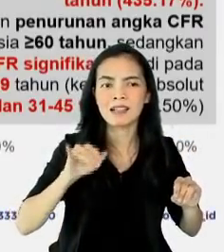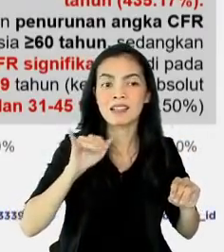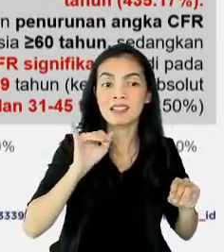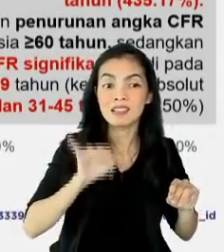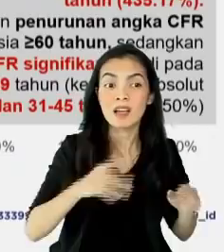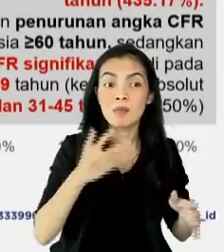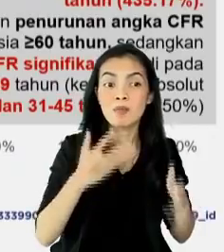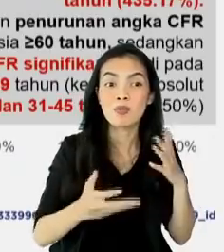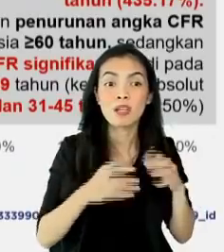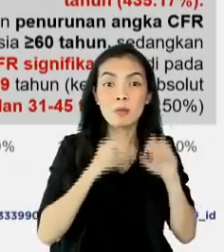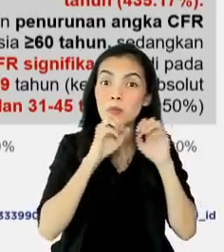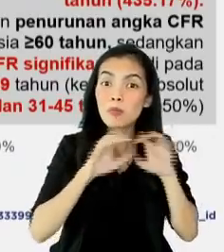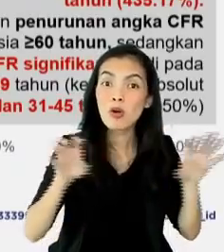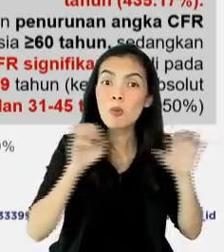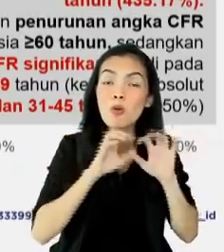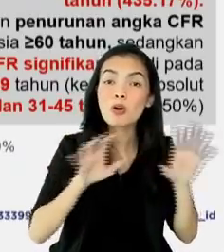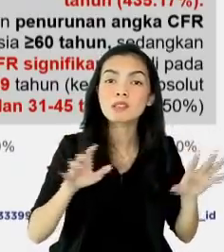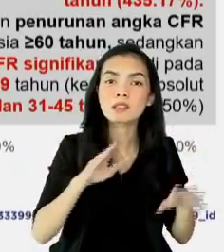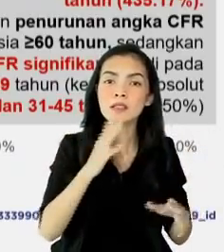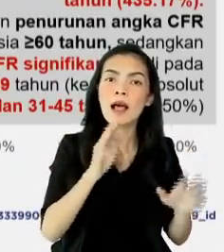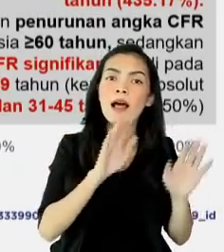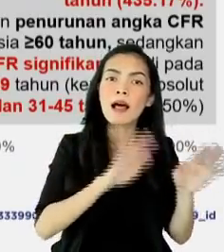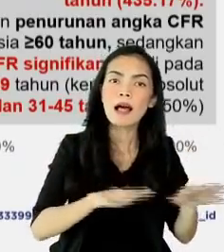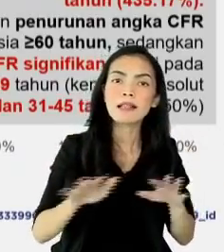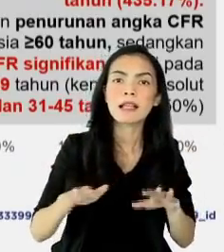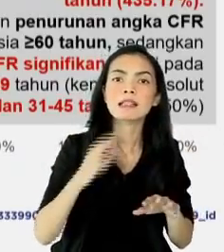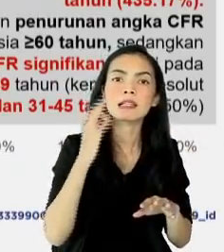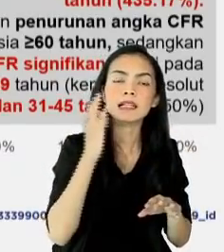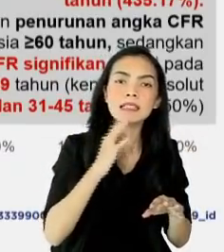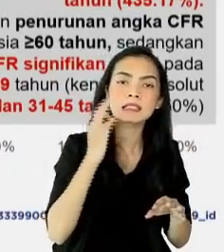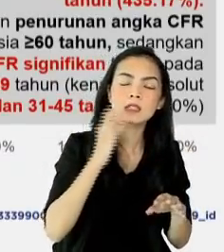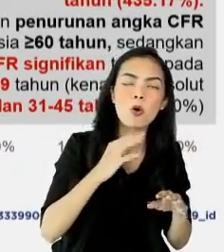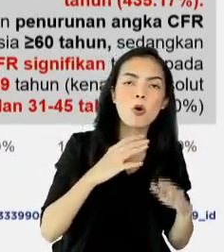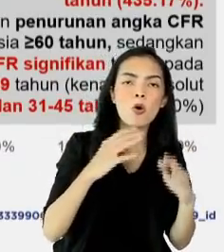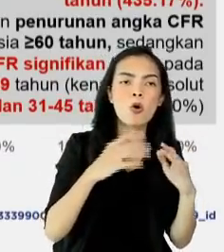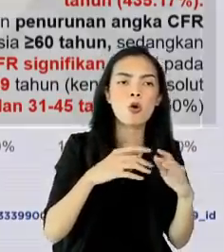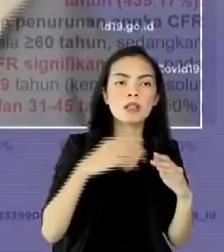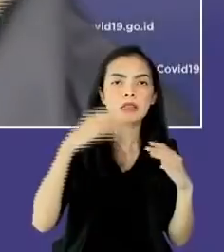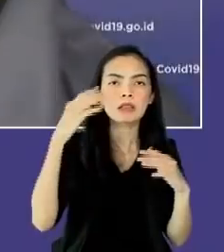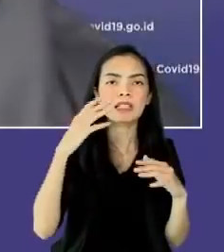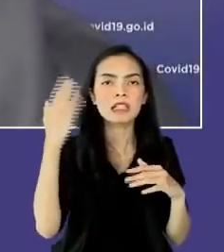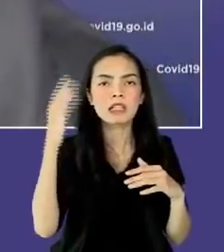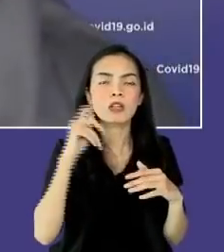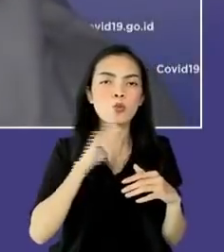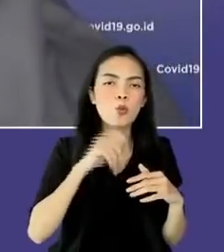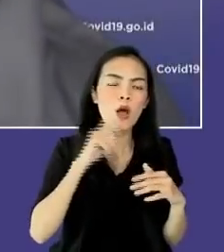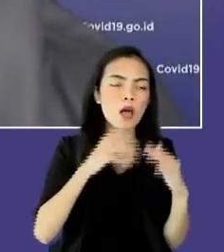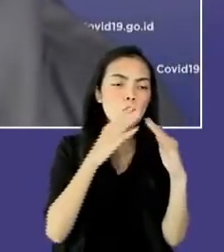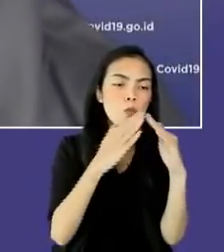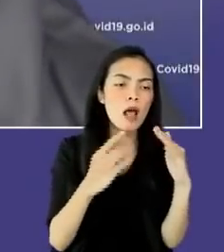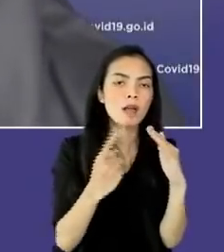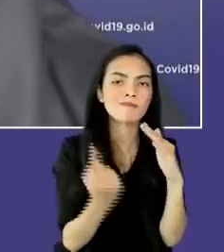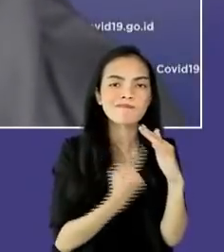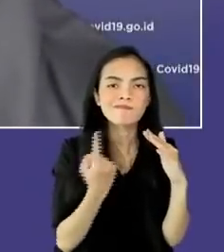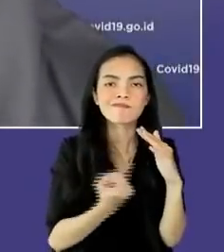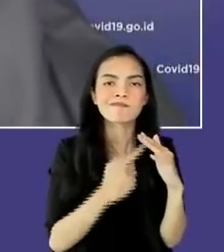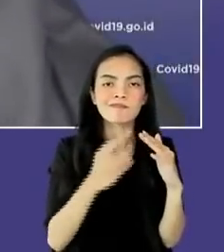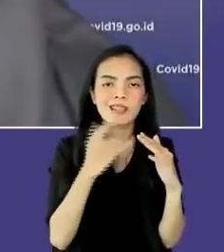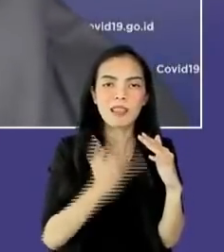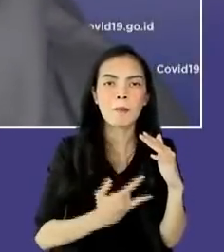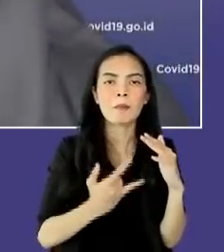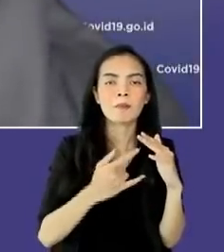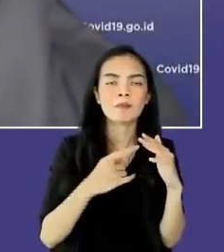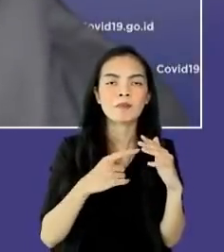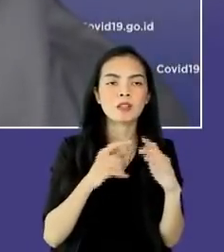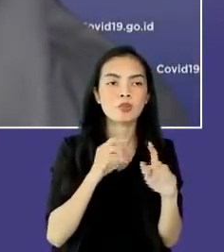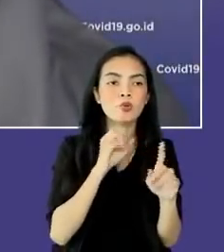nih dengan barangkali promosi kita mengatakan awas yang resiko tinggi diam di rumah saja, hati-hati jangan sampai tertular begitu ya.